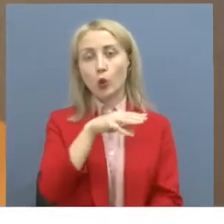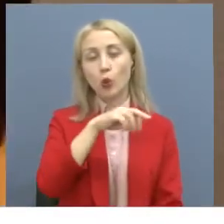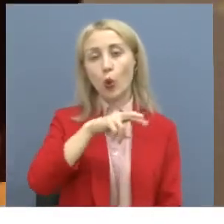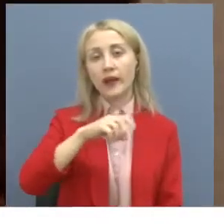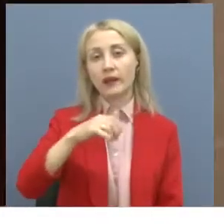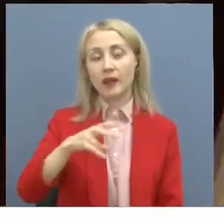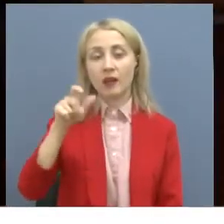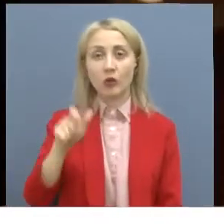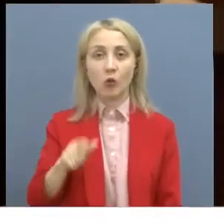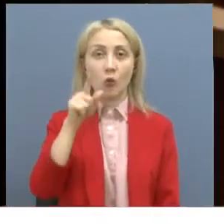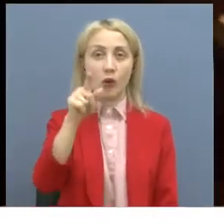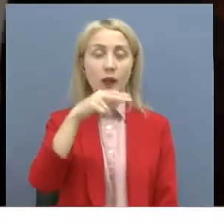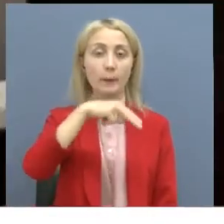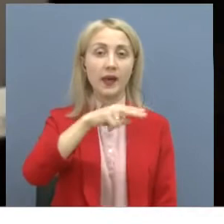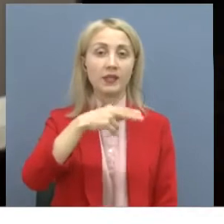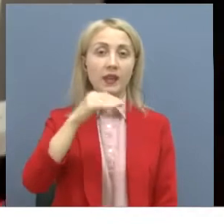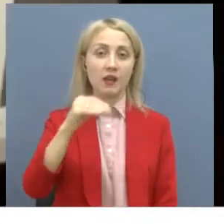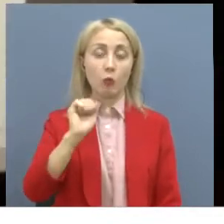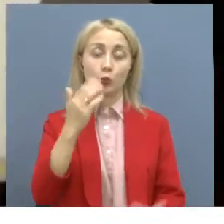ыңғайлы.